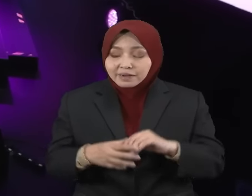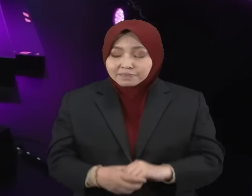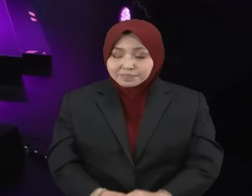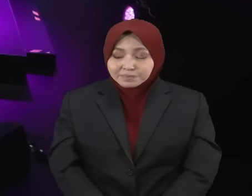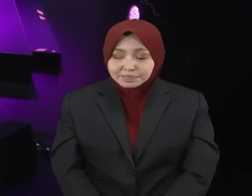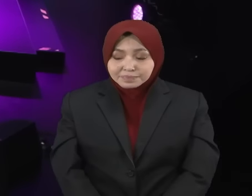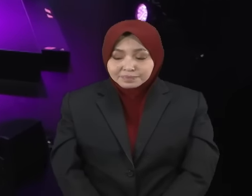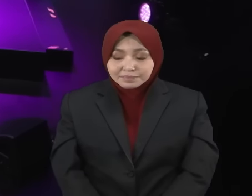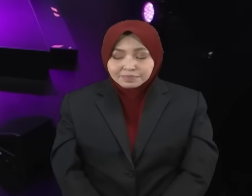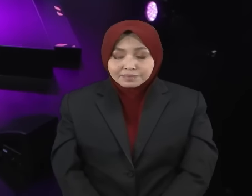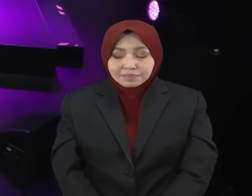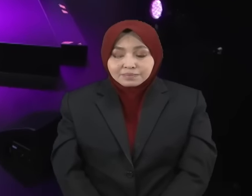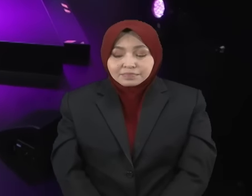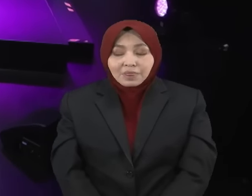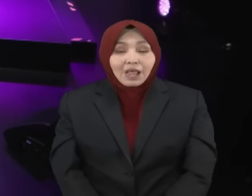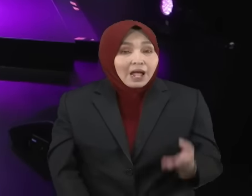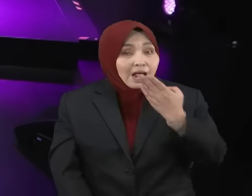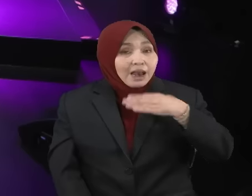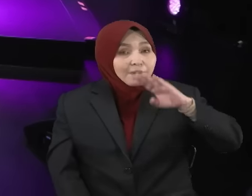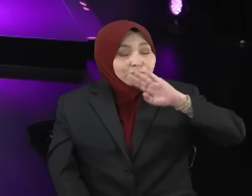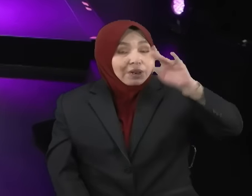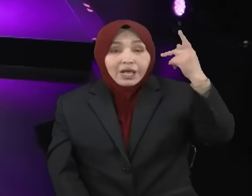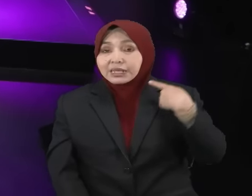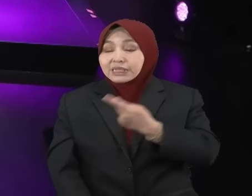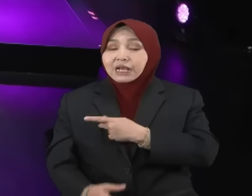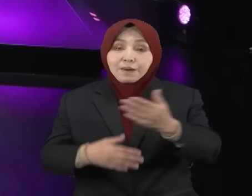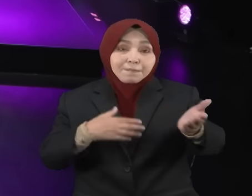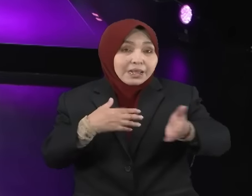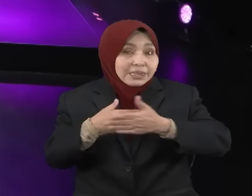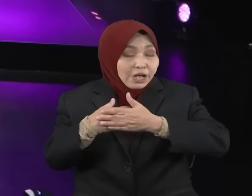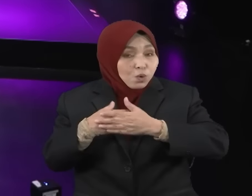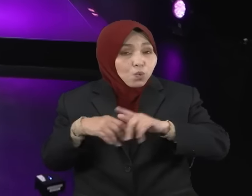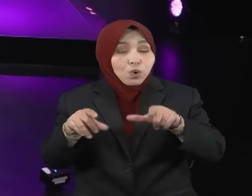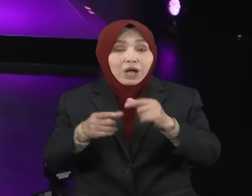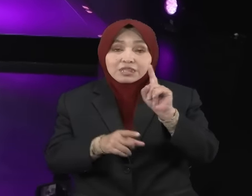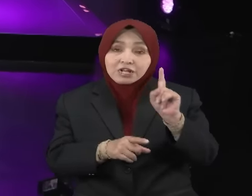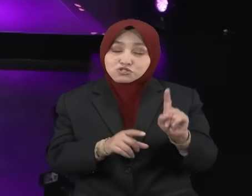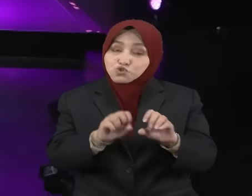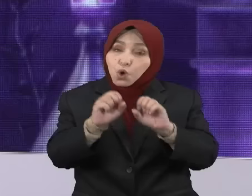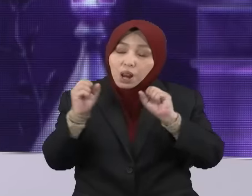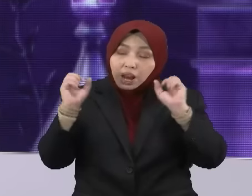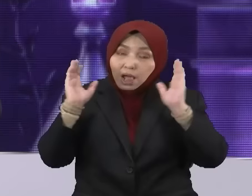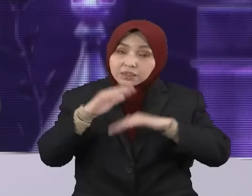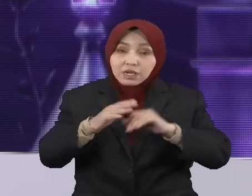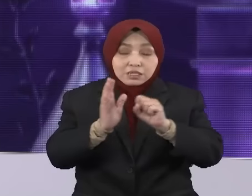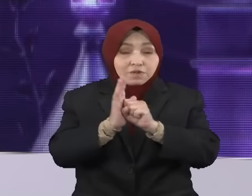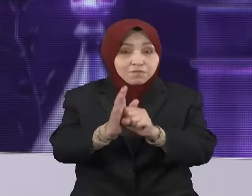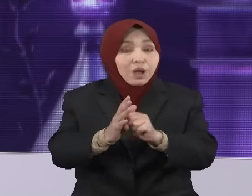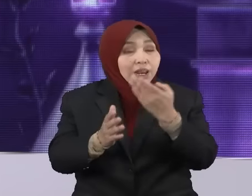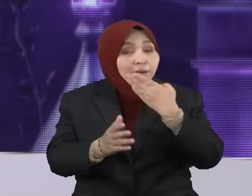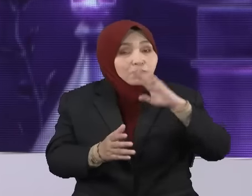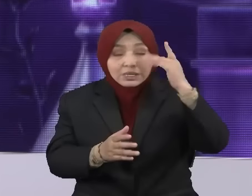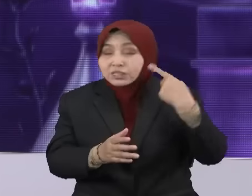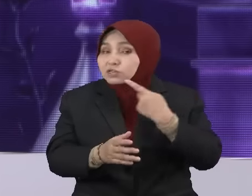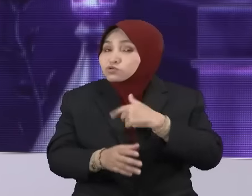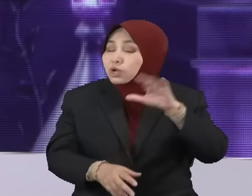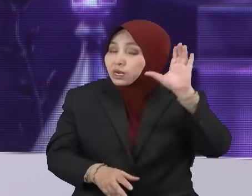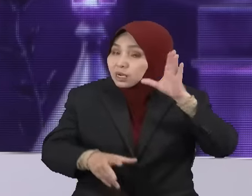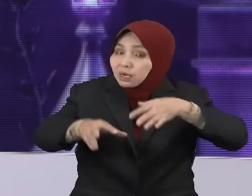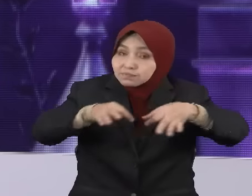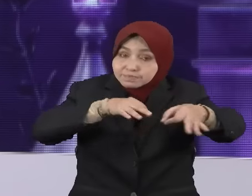قرآن. الحمد لله. Kita kembali My Quran Time, Quran, Salat dan Infak. Alhamdulillah, kita dah dengar kupasan